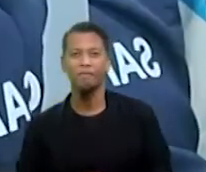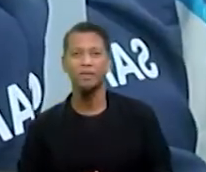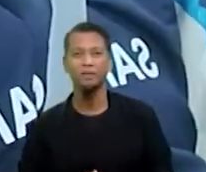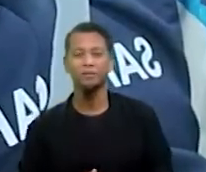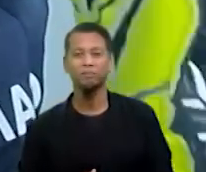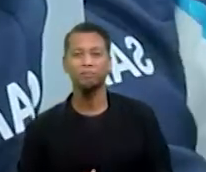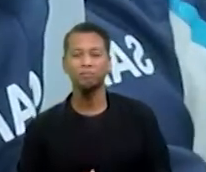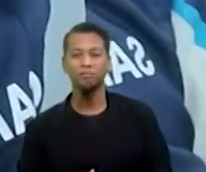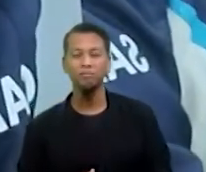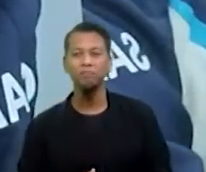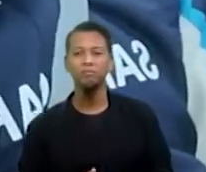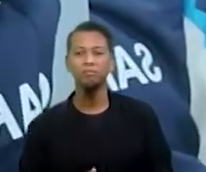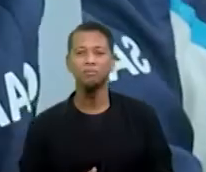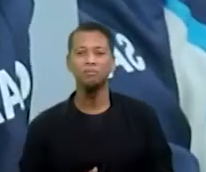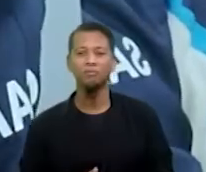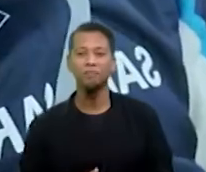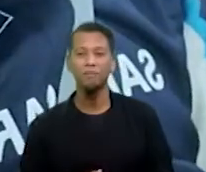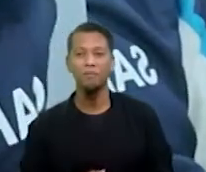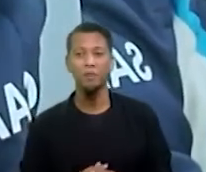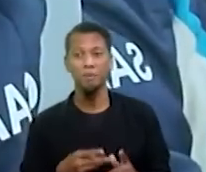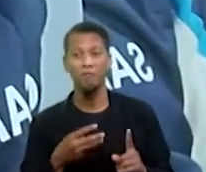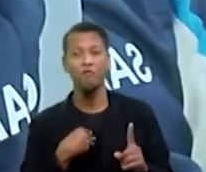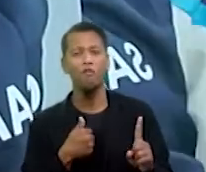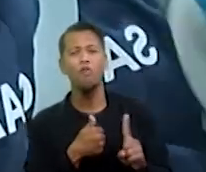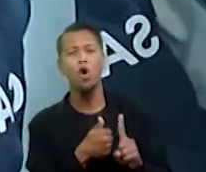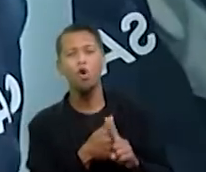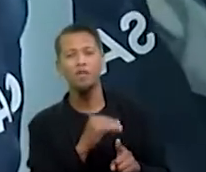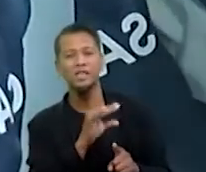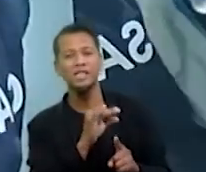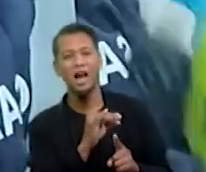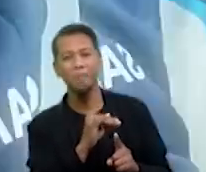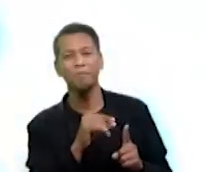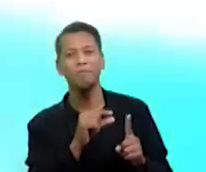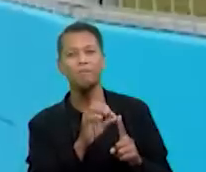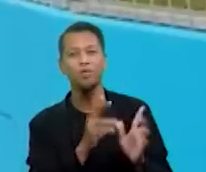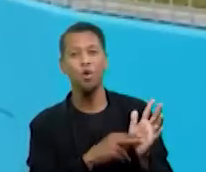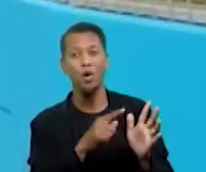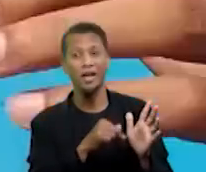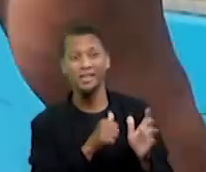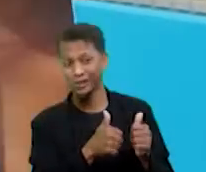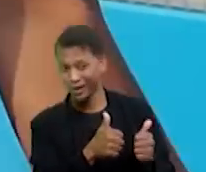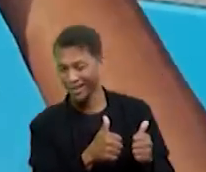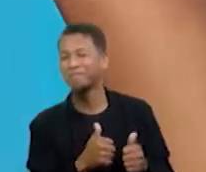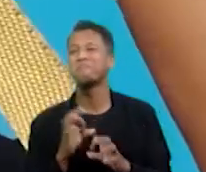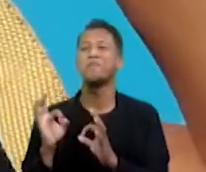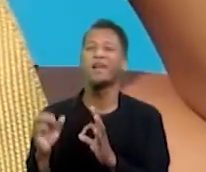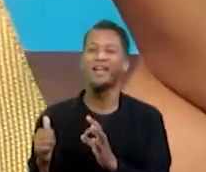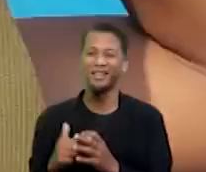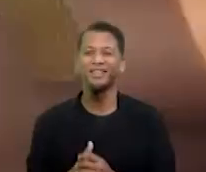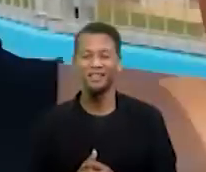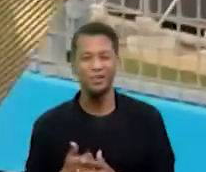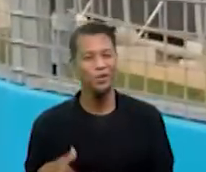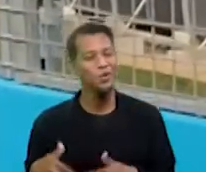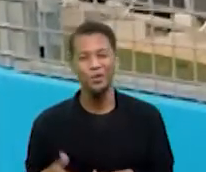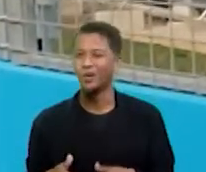Bruno Racing. Bruno Racing, I will follow you. Bruno Racing, okay? See you again Bruno, nice to meet you. Wah, luar biasa. Saya